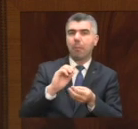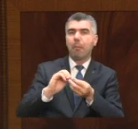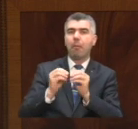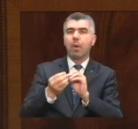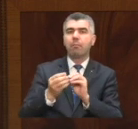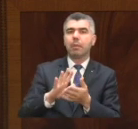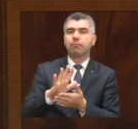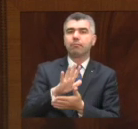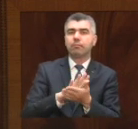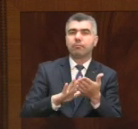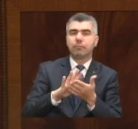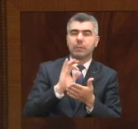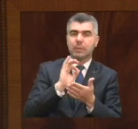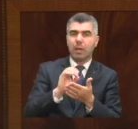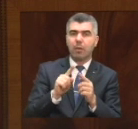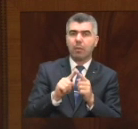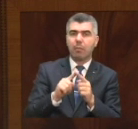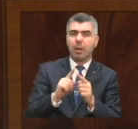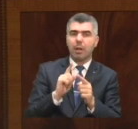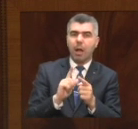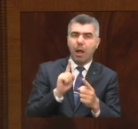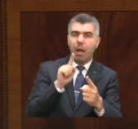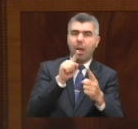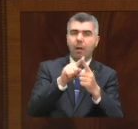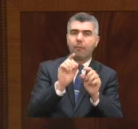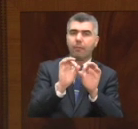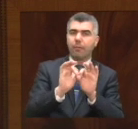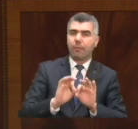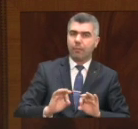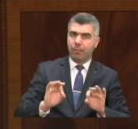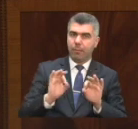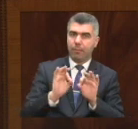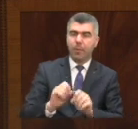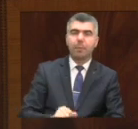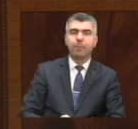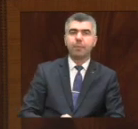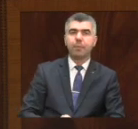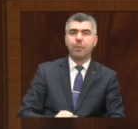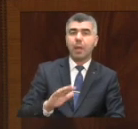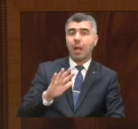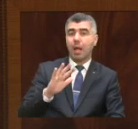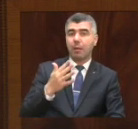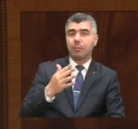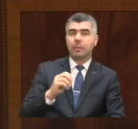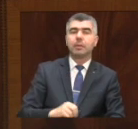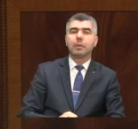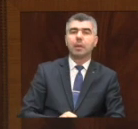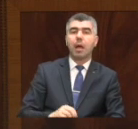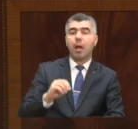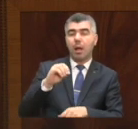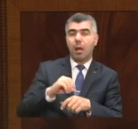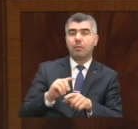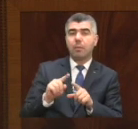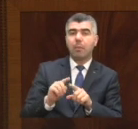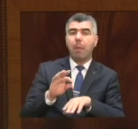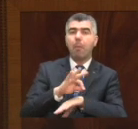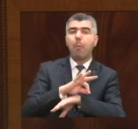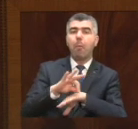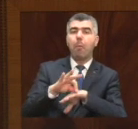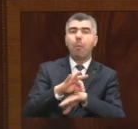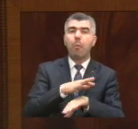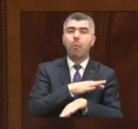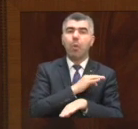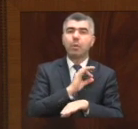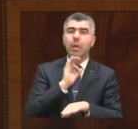وكذا صعوبات الوصول الى المعلومه خامسا كتان الوكاله ايضا من نقص المواد البشريه المؤهله